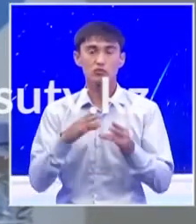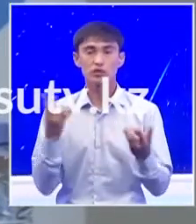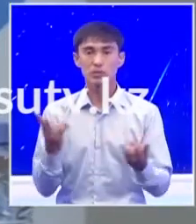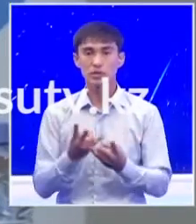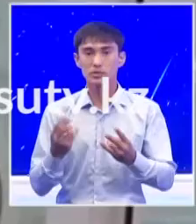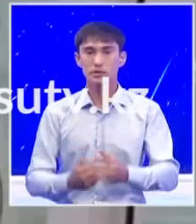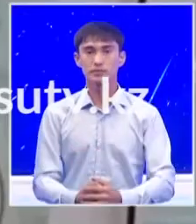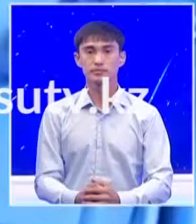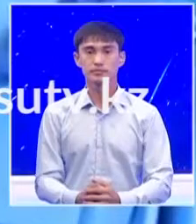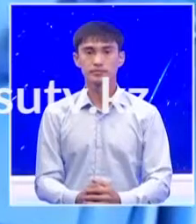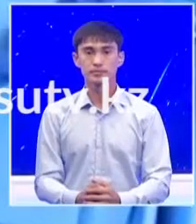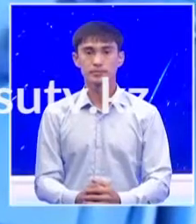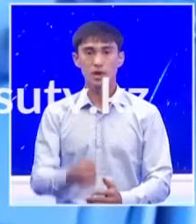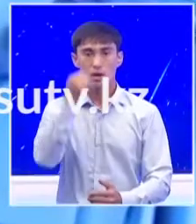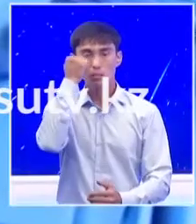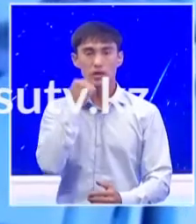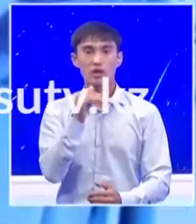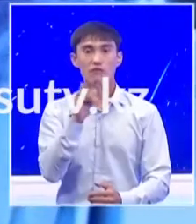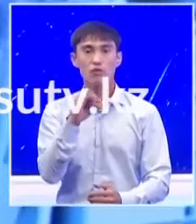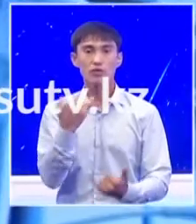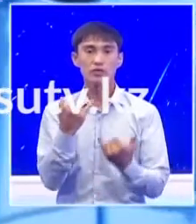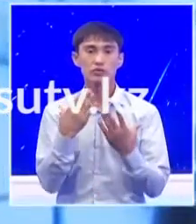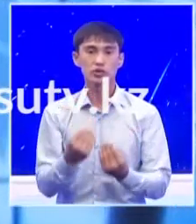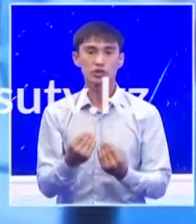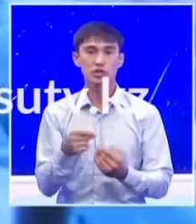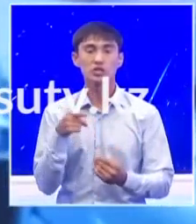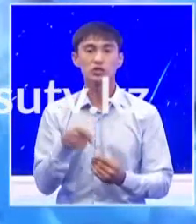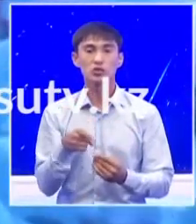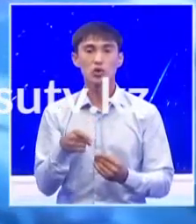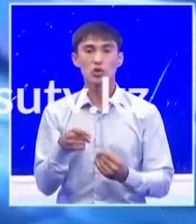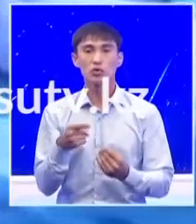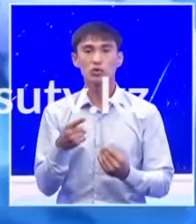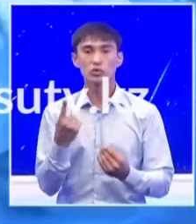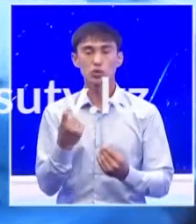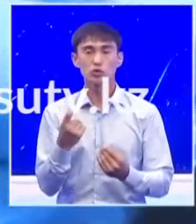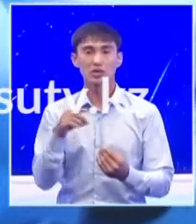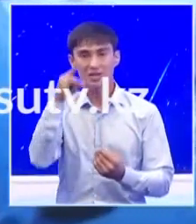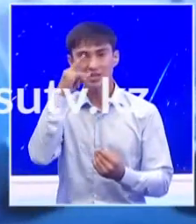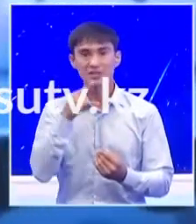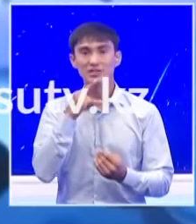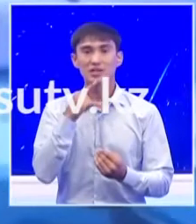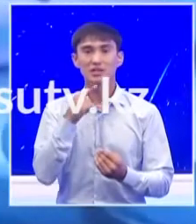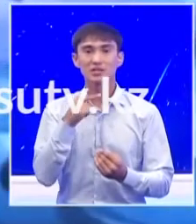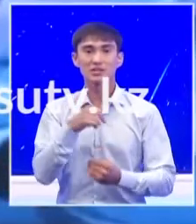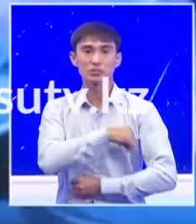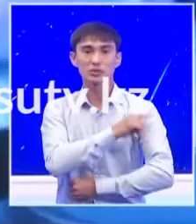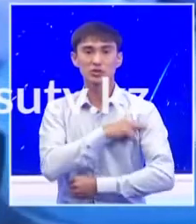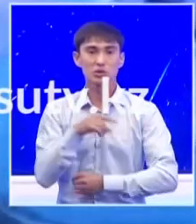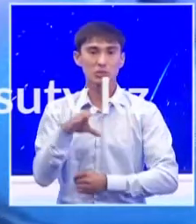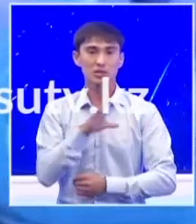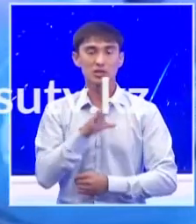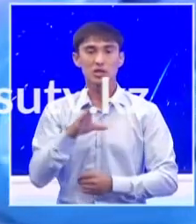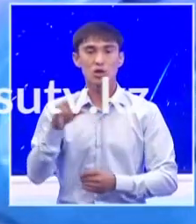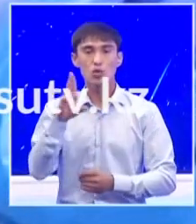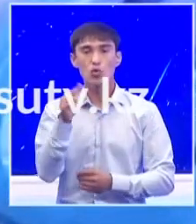необходимости. Благодаря фонду на сегодняшний день сотни казахстанских неонатологов, медицинских сестер прошли курсы